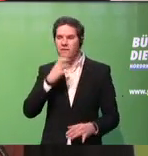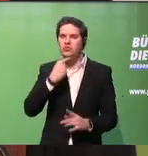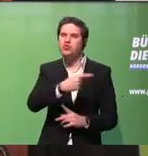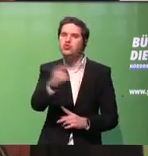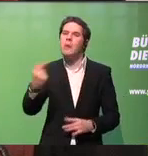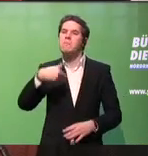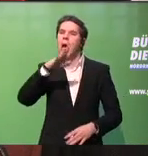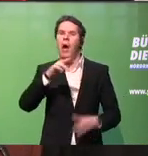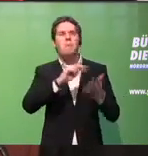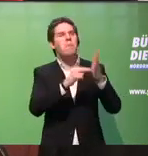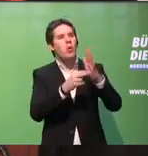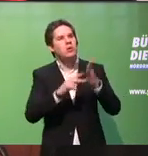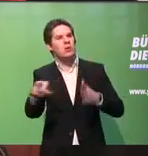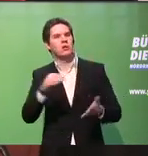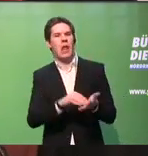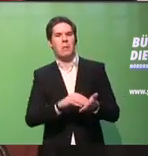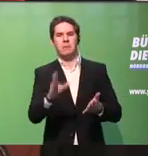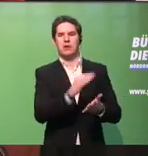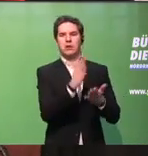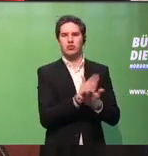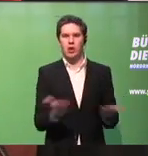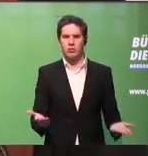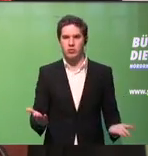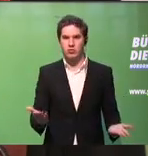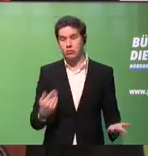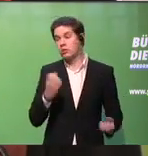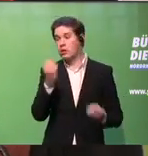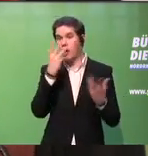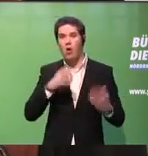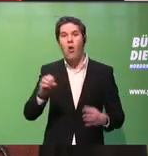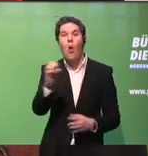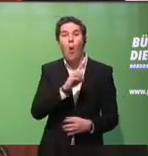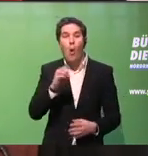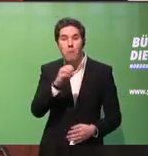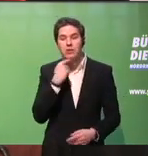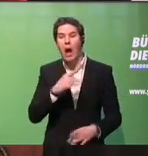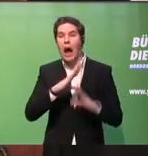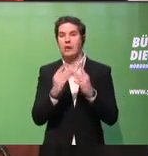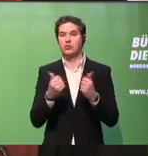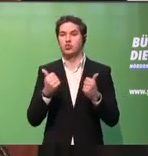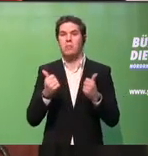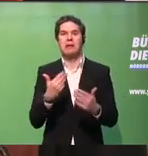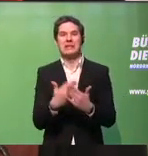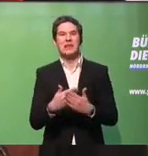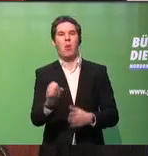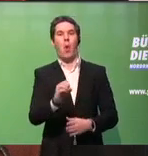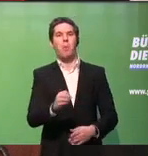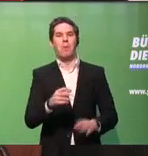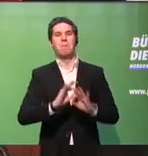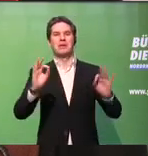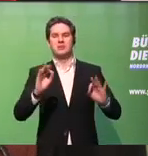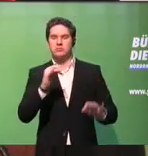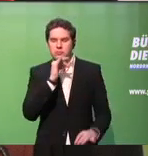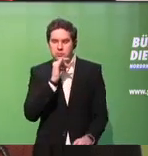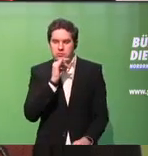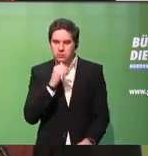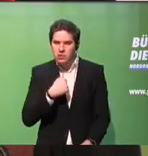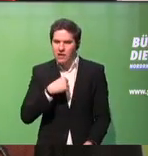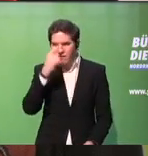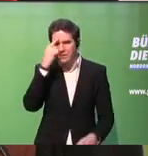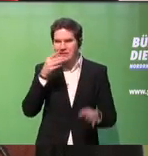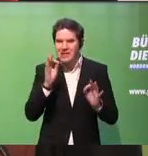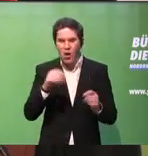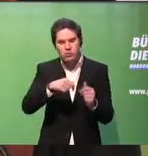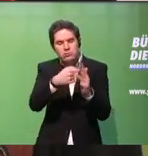beteiligt. Nicht, weil wir in Europa alles toll finden, sind wir begeistert von Europa, sondern ganz im Gegenteil. Weil wir wissen, wie viel sich